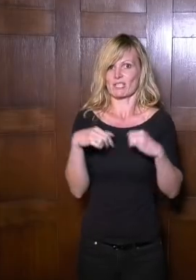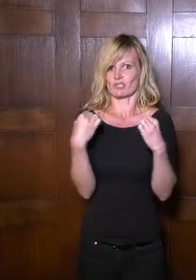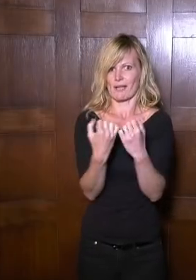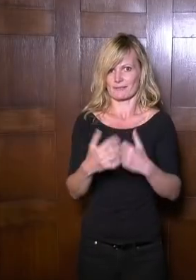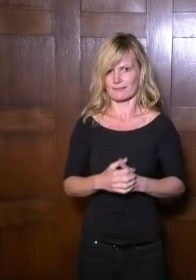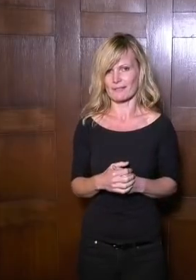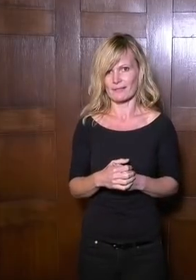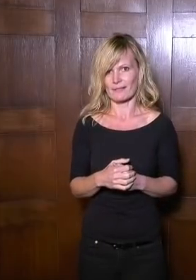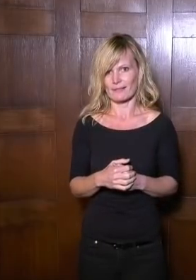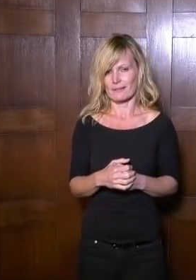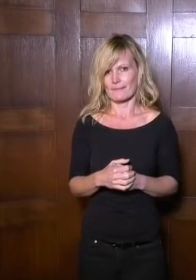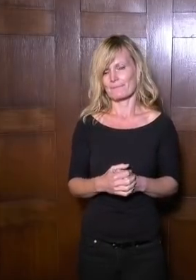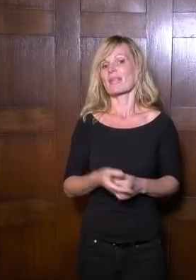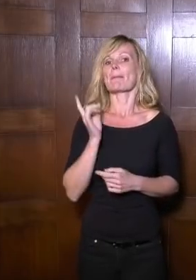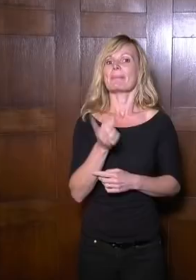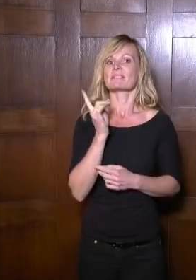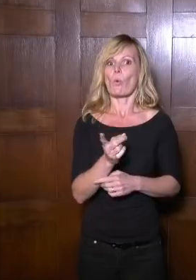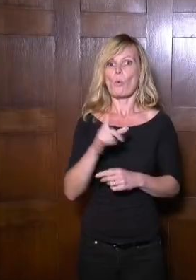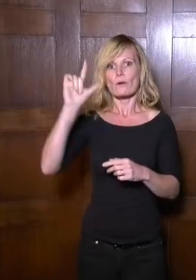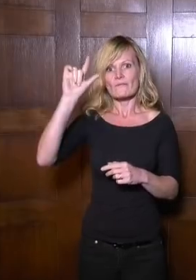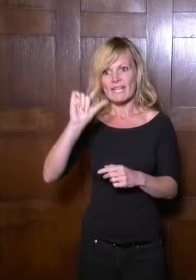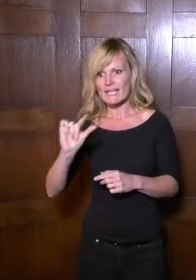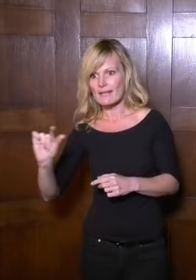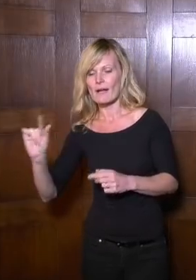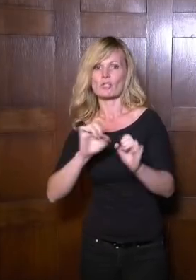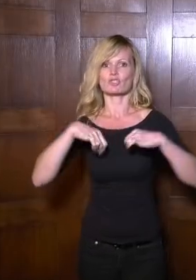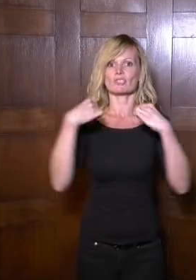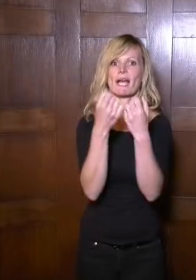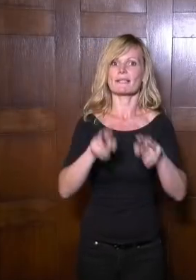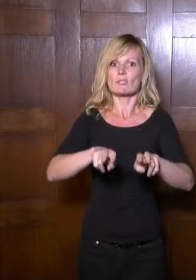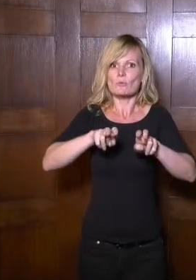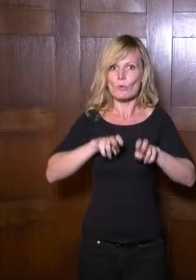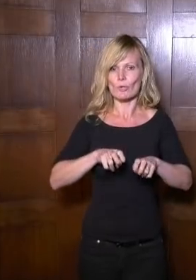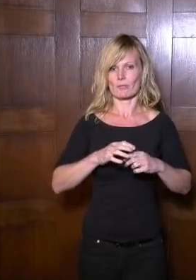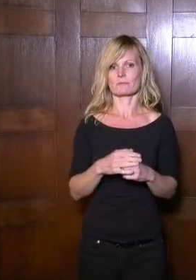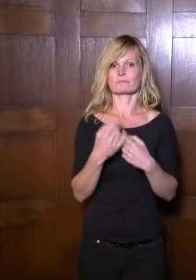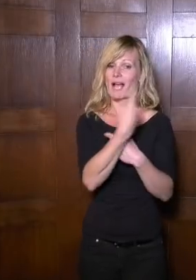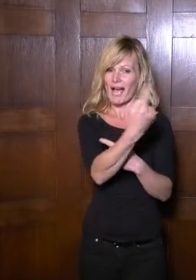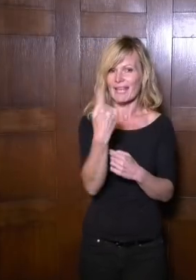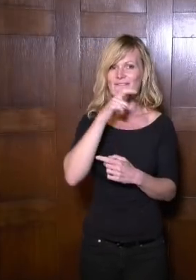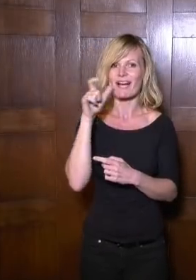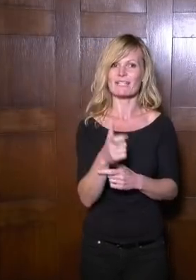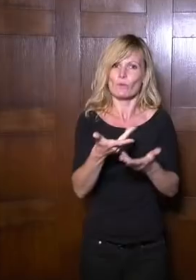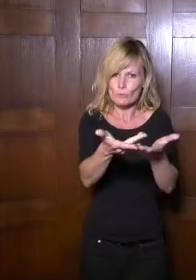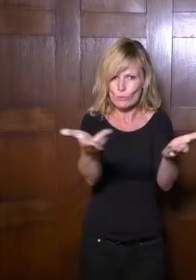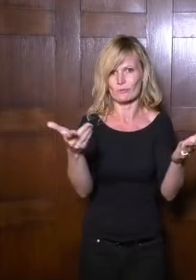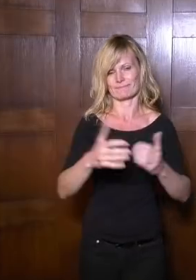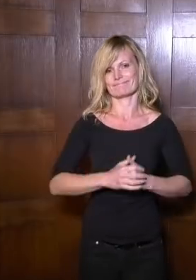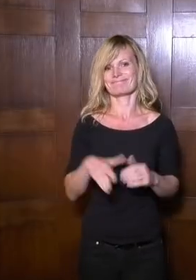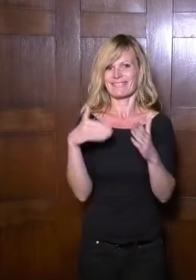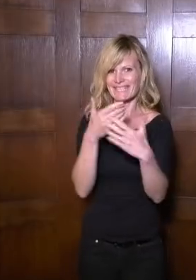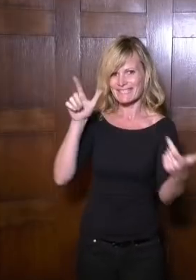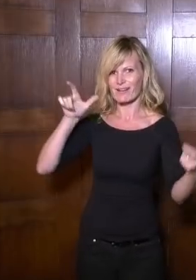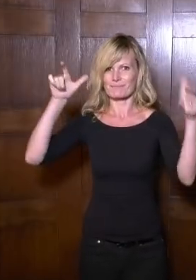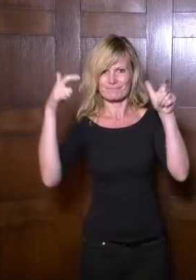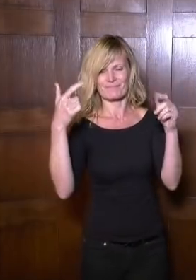weniger die Bedrohung jetzt akut ist, je mehr muss sich der Staat zurücknehmen und kommt die Eigenverantwortung. Das ist das, dieses Paradigma, dieser